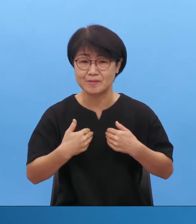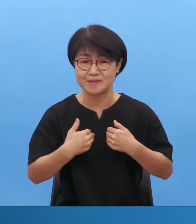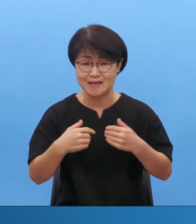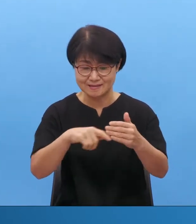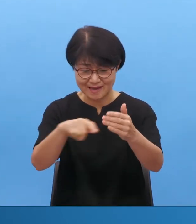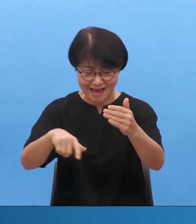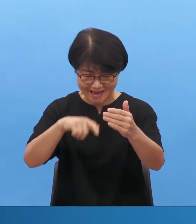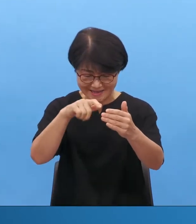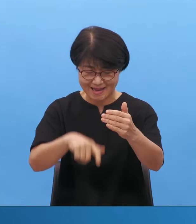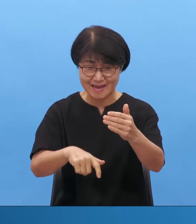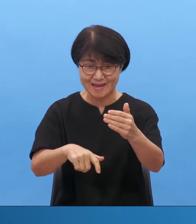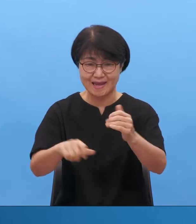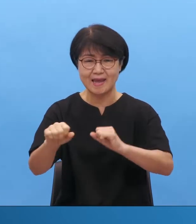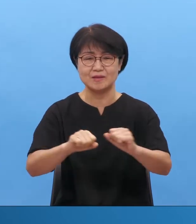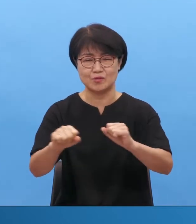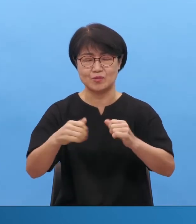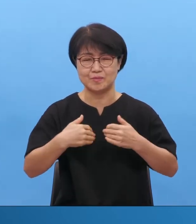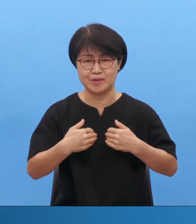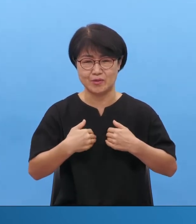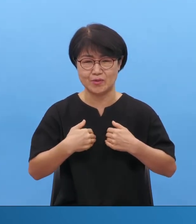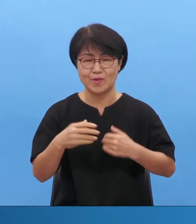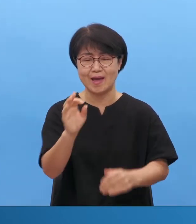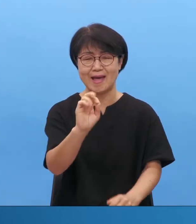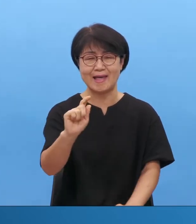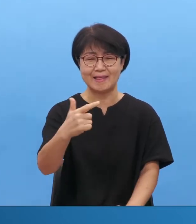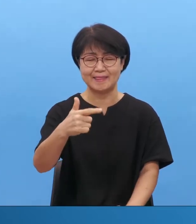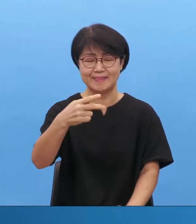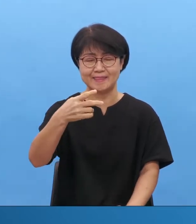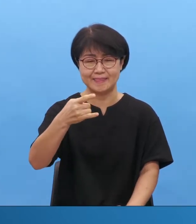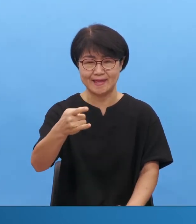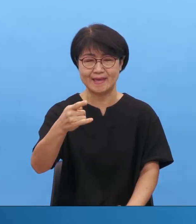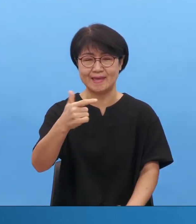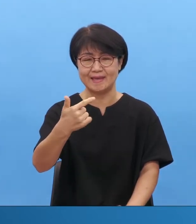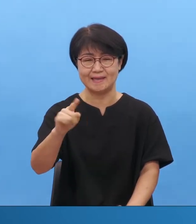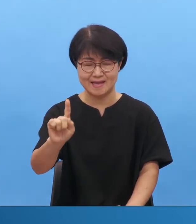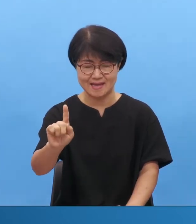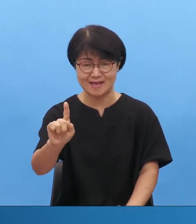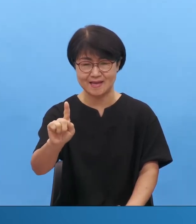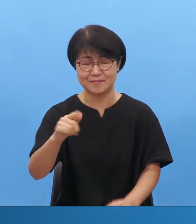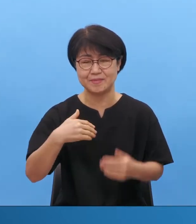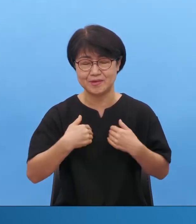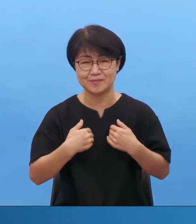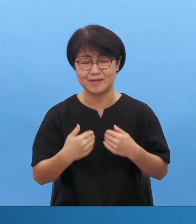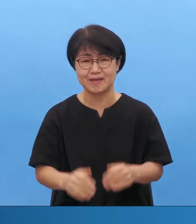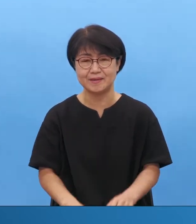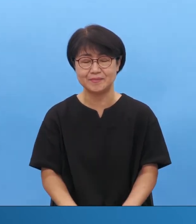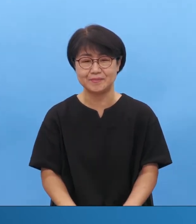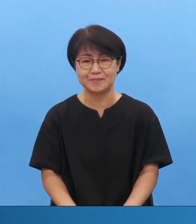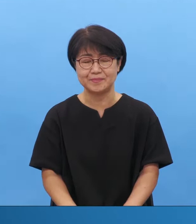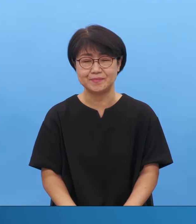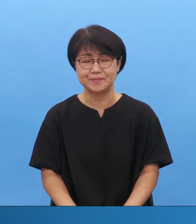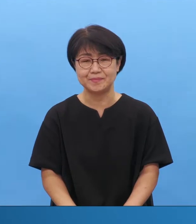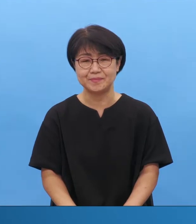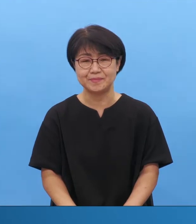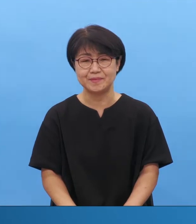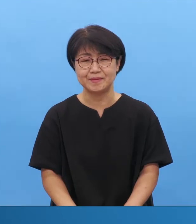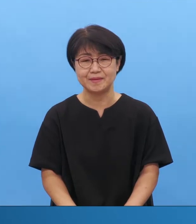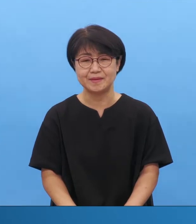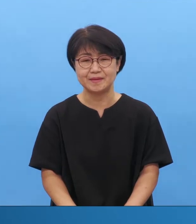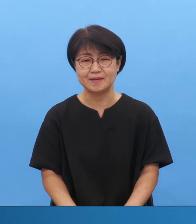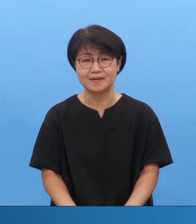communication. 안테나. And that is the antenna. 이 망대를 다윗은